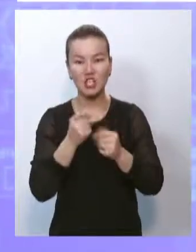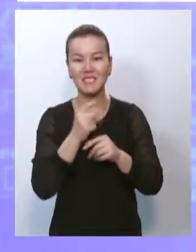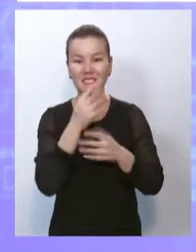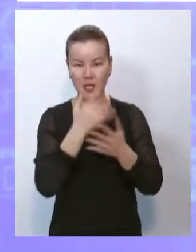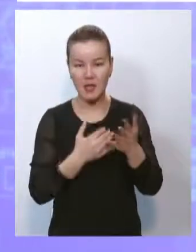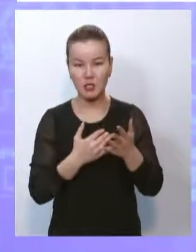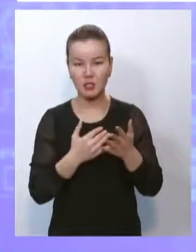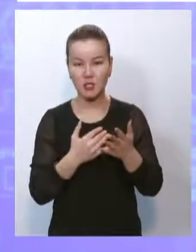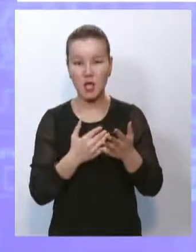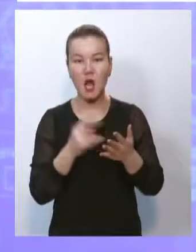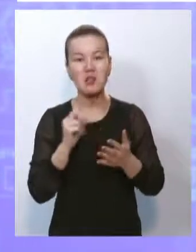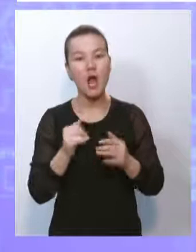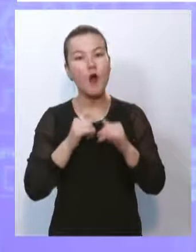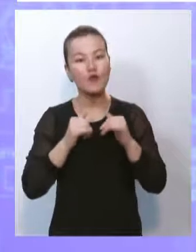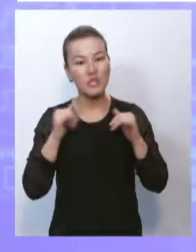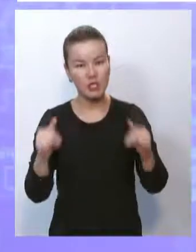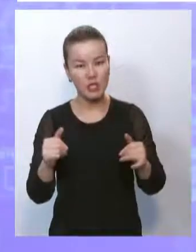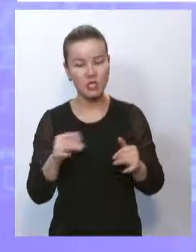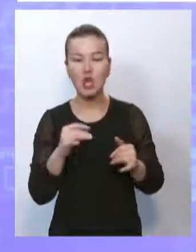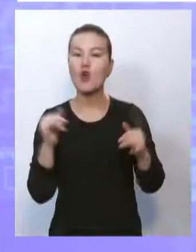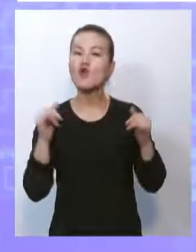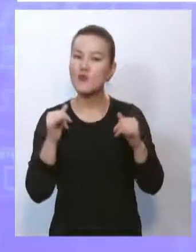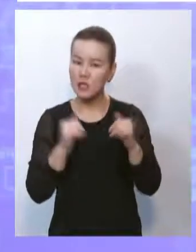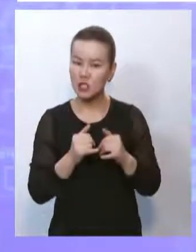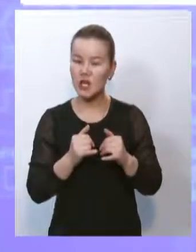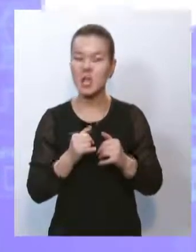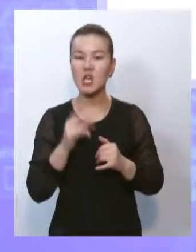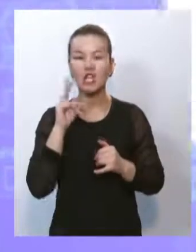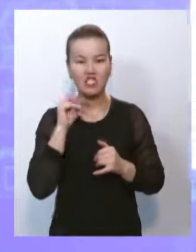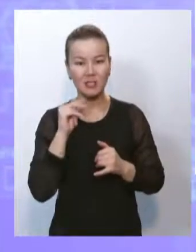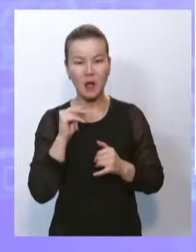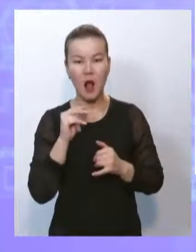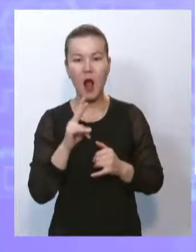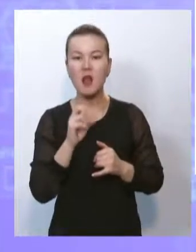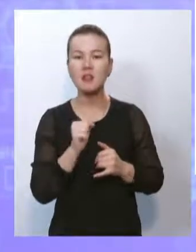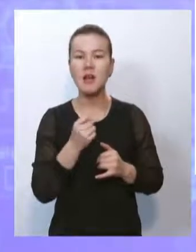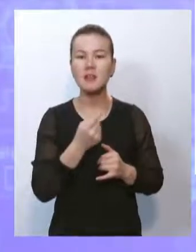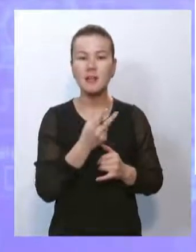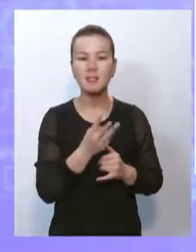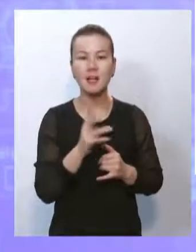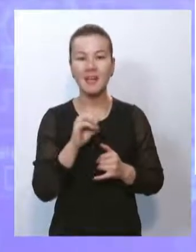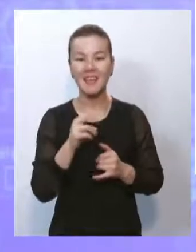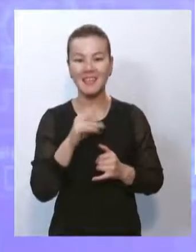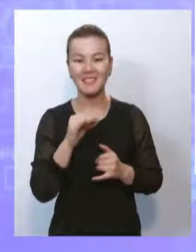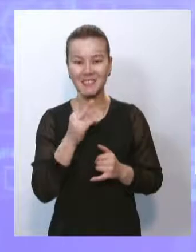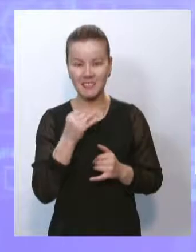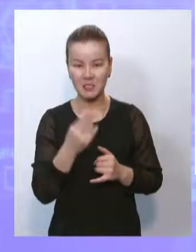задач но увеличение уменьшение числа на несколько единиц